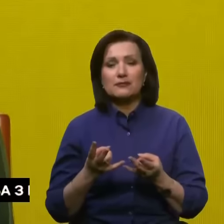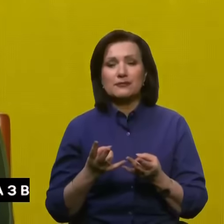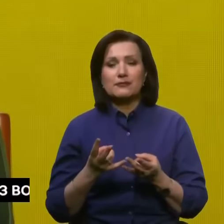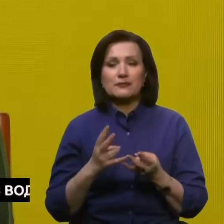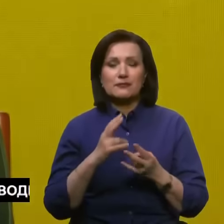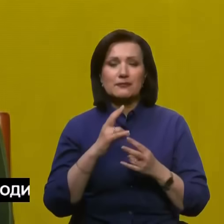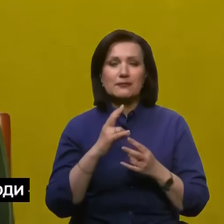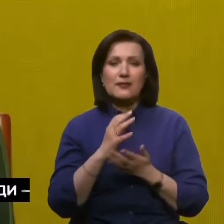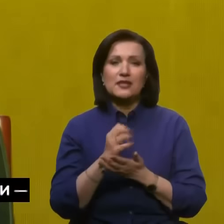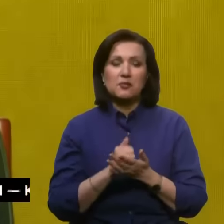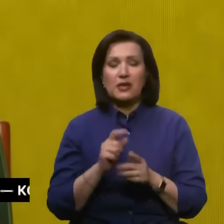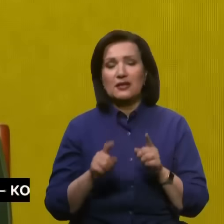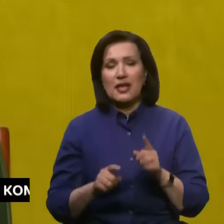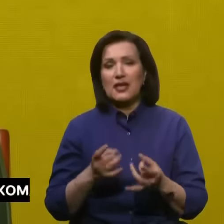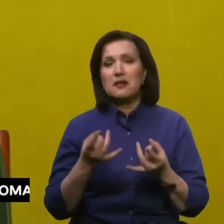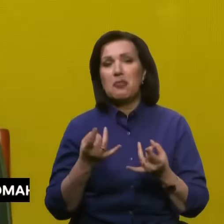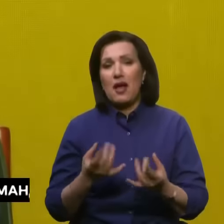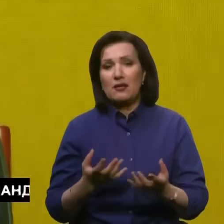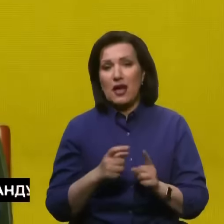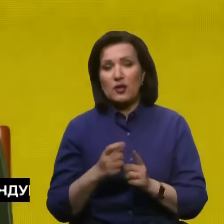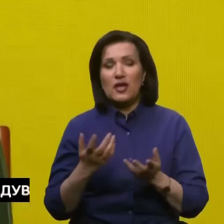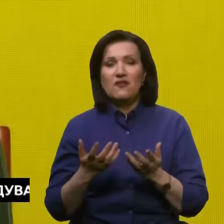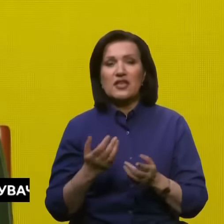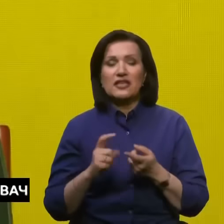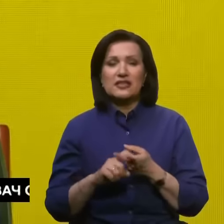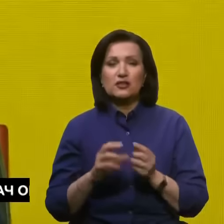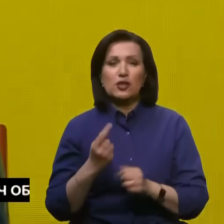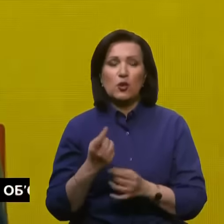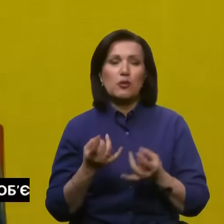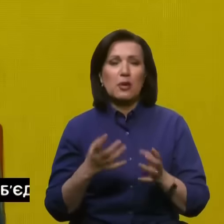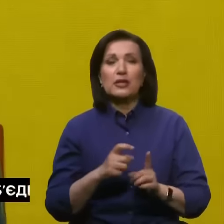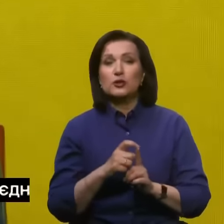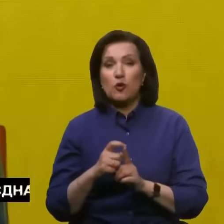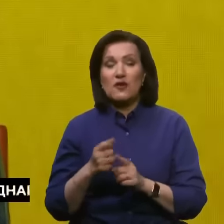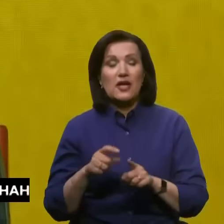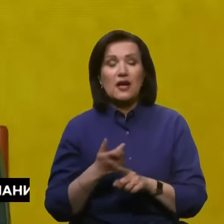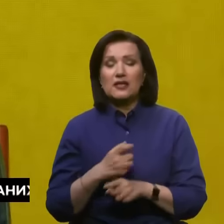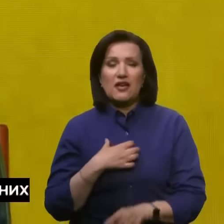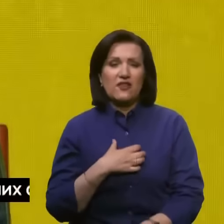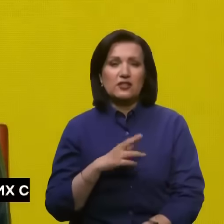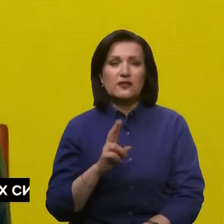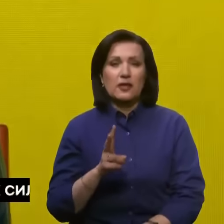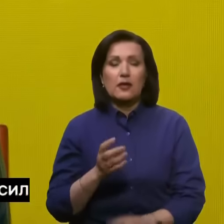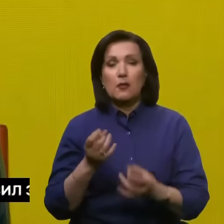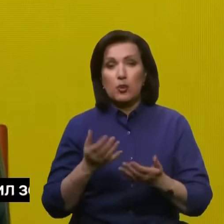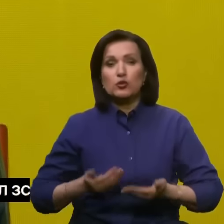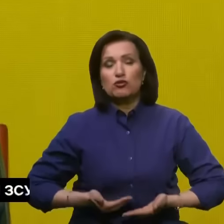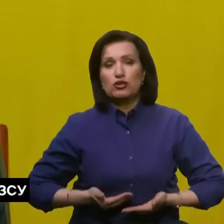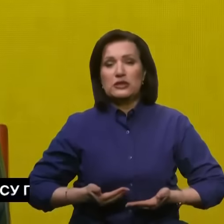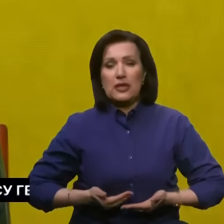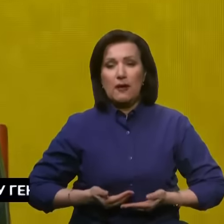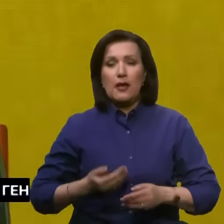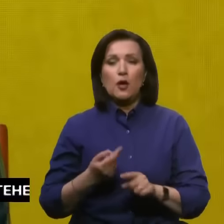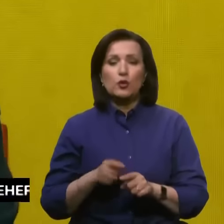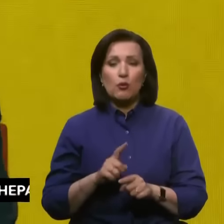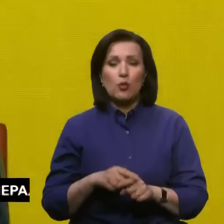треба зберігати деякі банальності, від яких залежить ще одне банальне слово, але таке важливе, як просто життя.